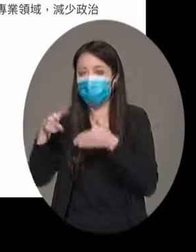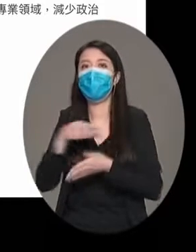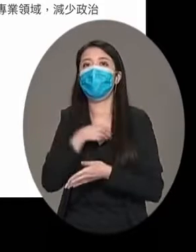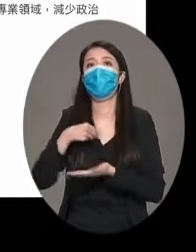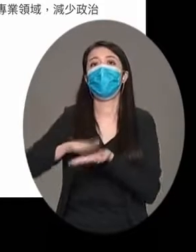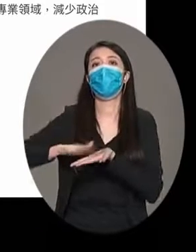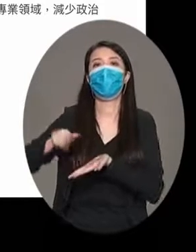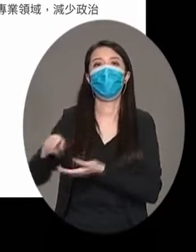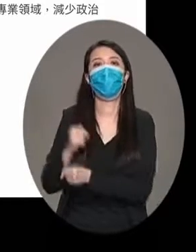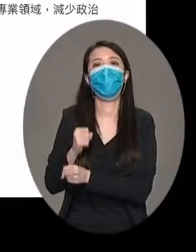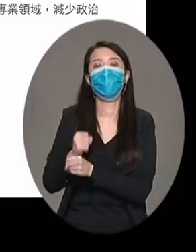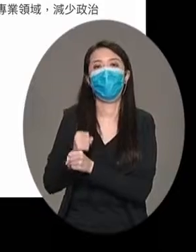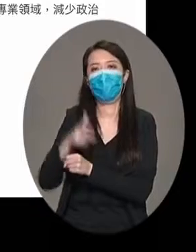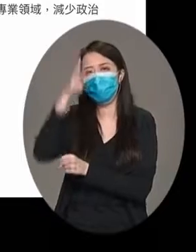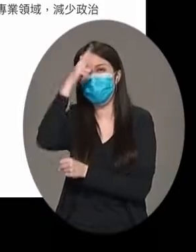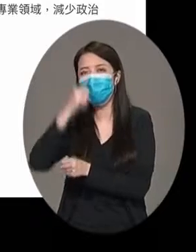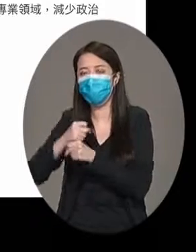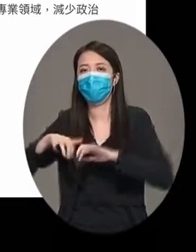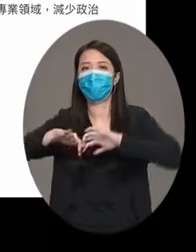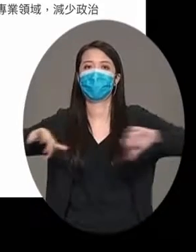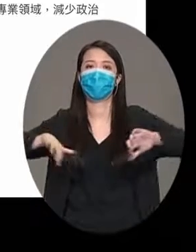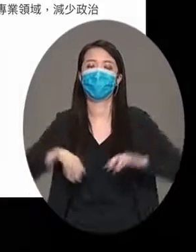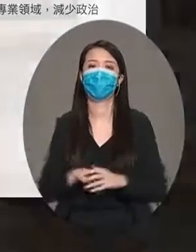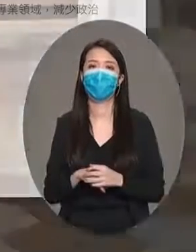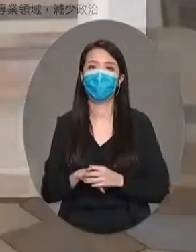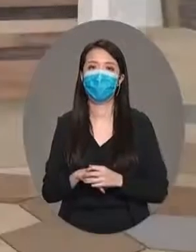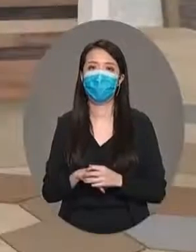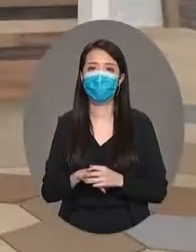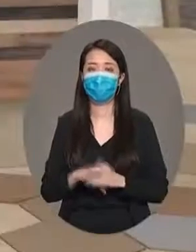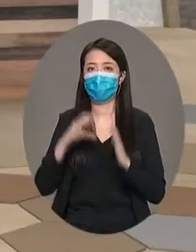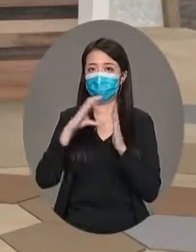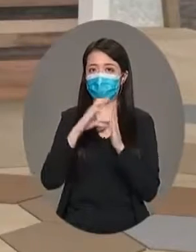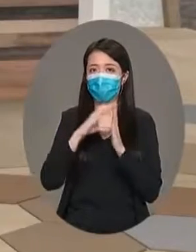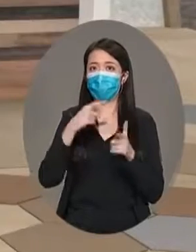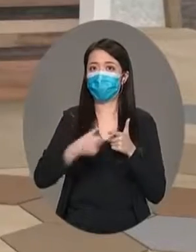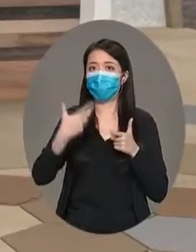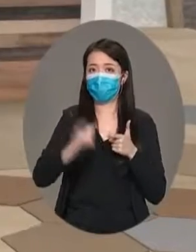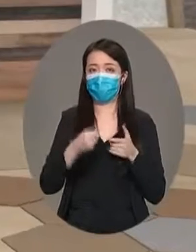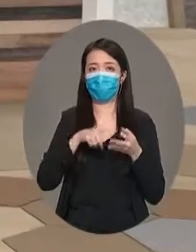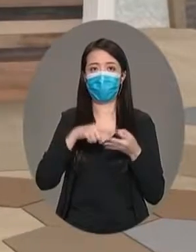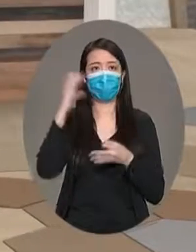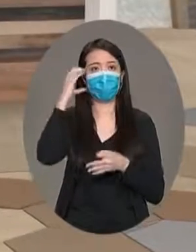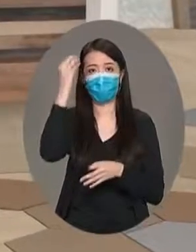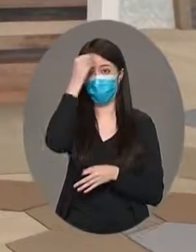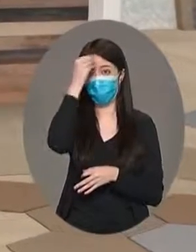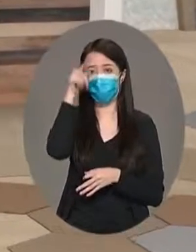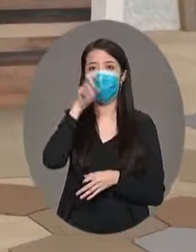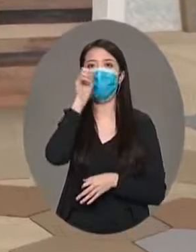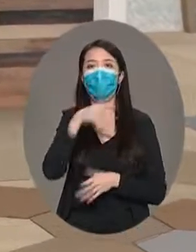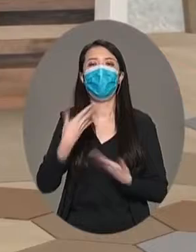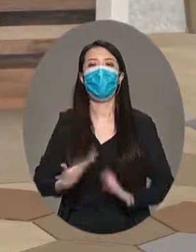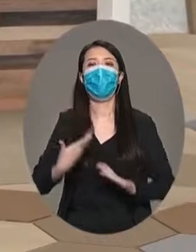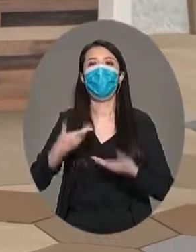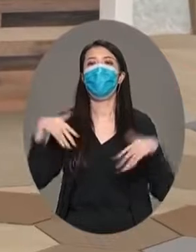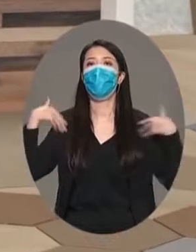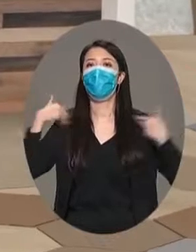療衛生專業領域，減少政治化的工作。民建聯副主席陳學峰說，康文署目前